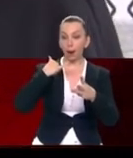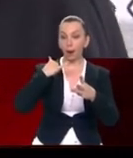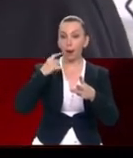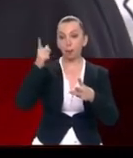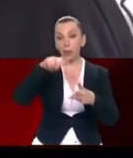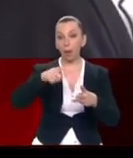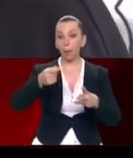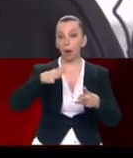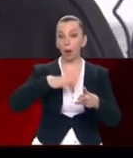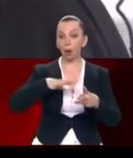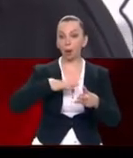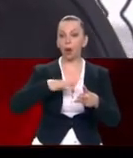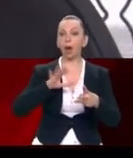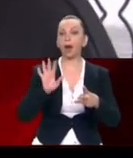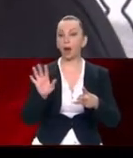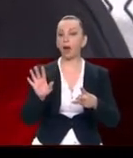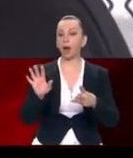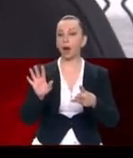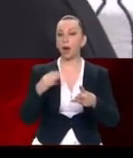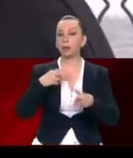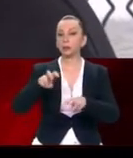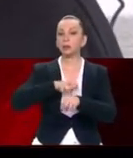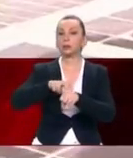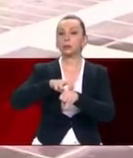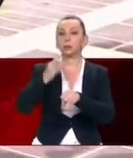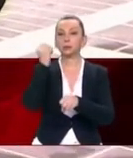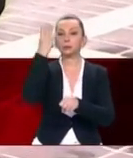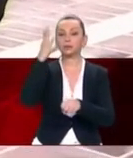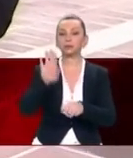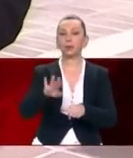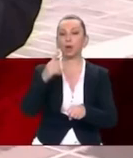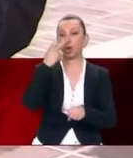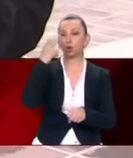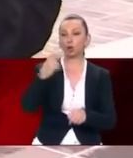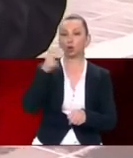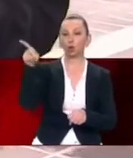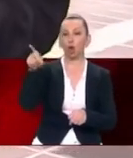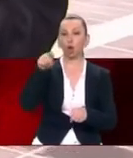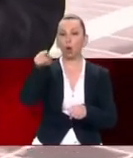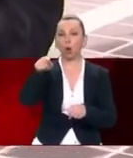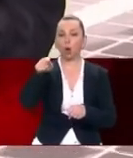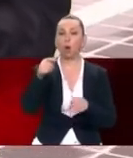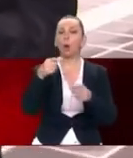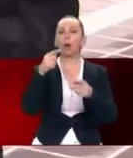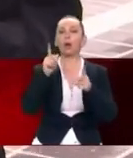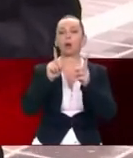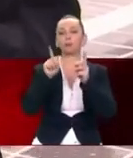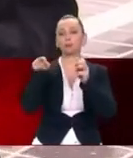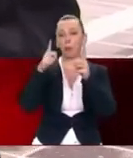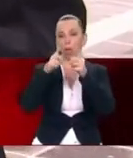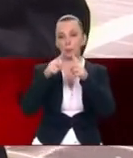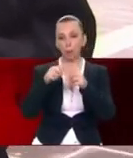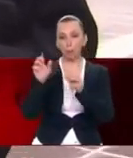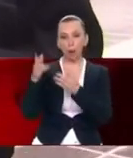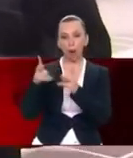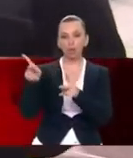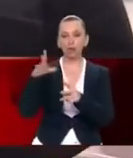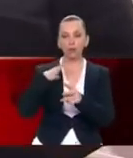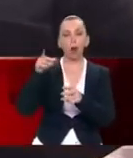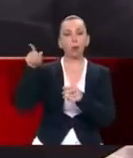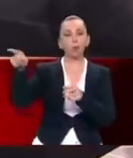Bu sefer ben artık sinir krizi geçirmeye başladım. Dolandırıcıların açtığı o hesap hala aktif. Aynı ürünle ilgili ilan